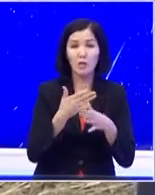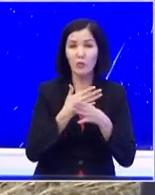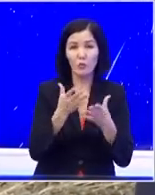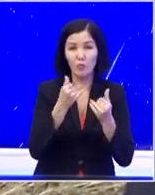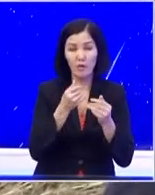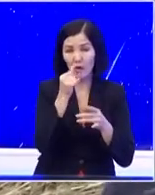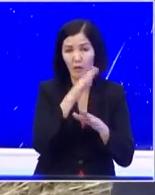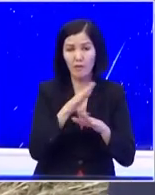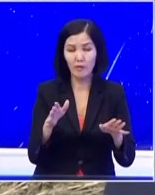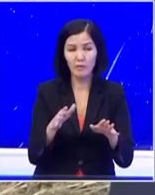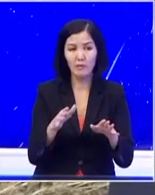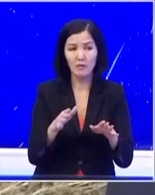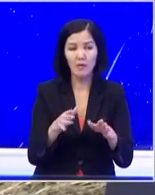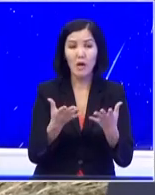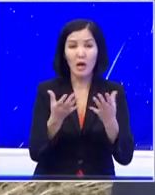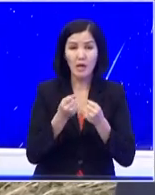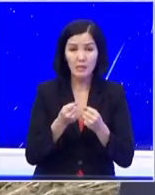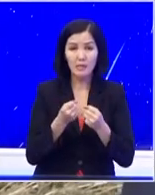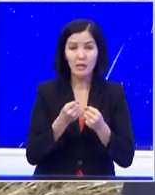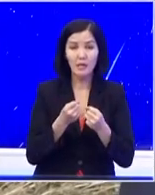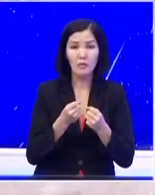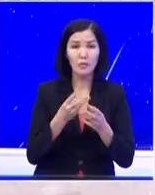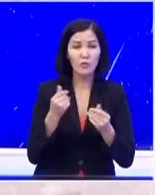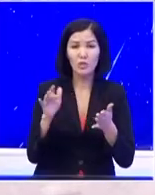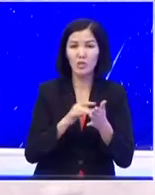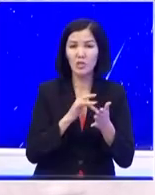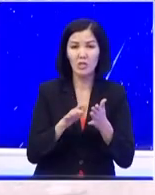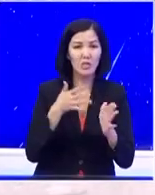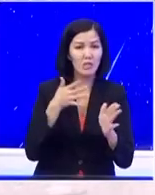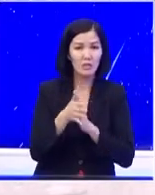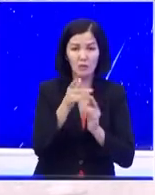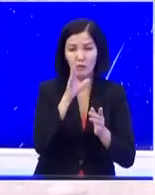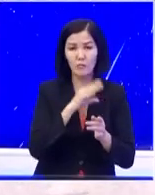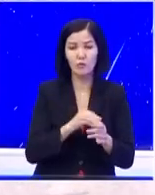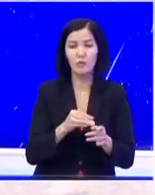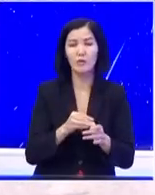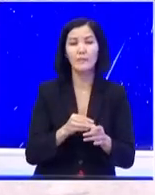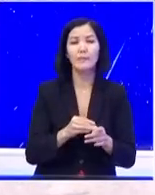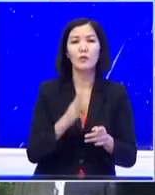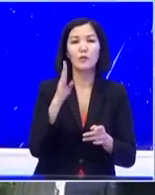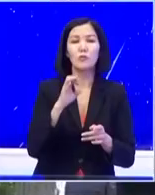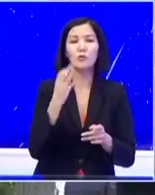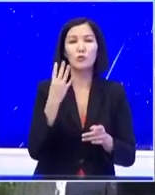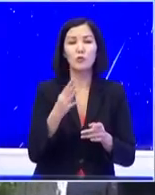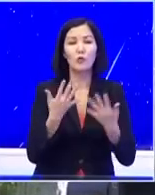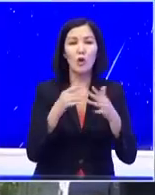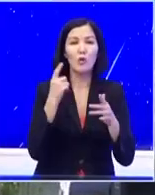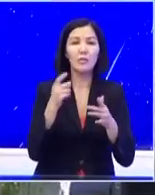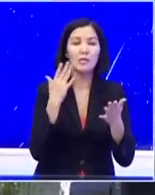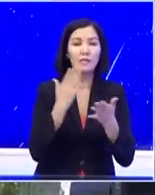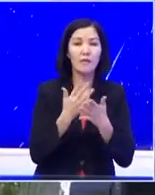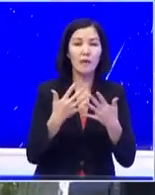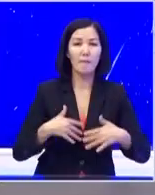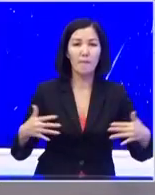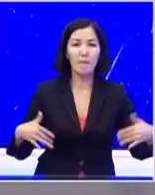жүй алсақ, алғанның өзінде ол жүй ақтамайды. Үш ауылдан тұратын Үшарал ауыл аймағында 404 шаруа қожалығы бар. Мал